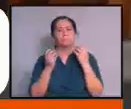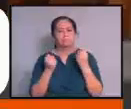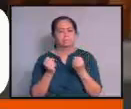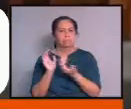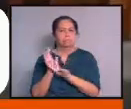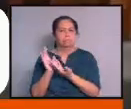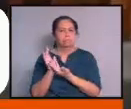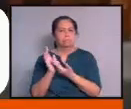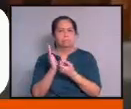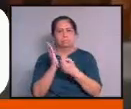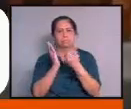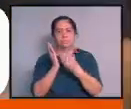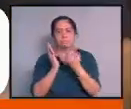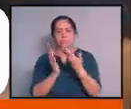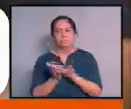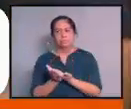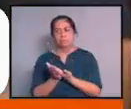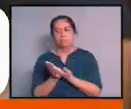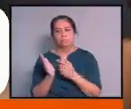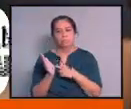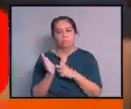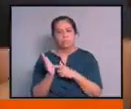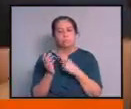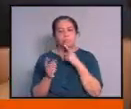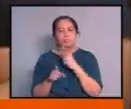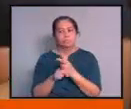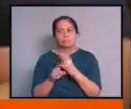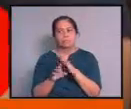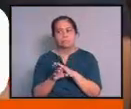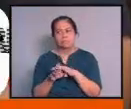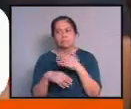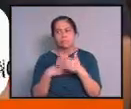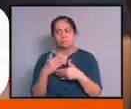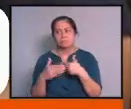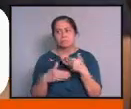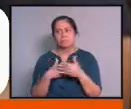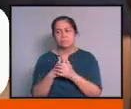na ebidensya ang journal. Dahan-dahan nga siya parang